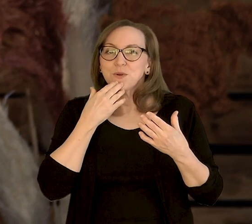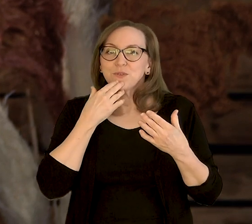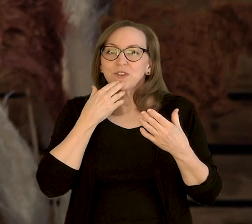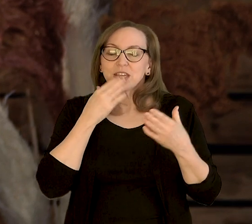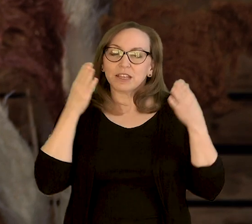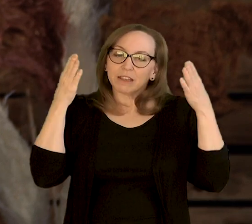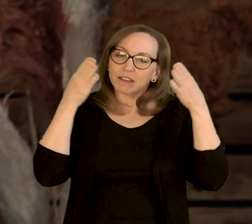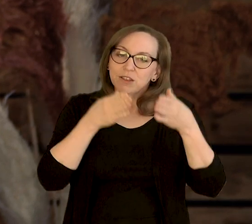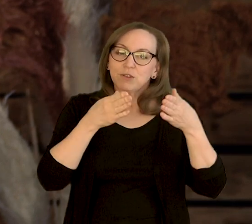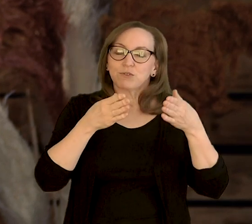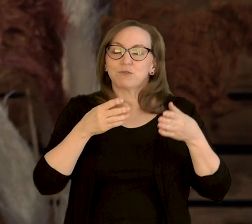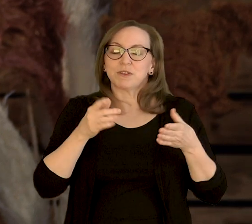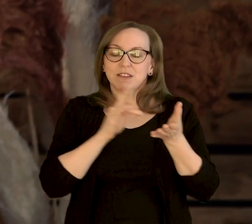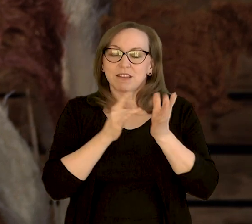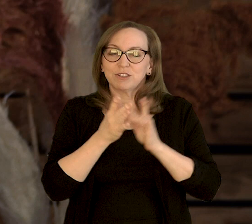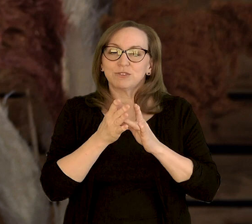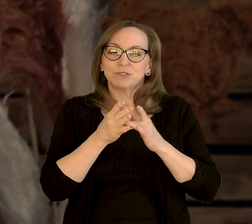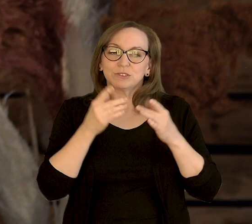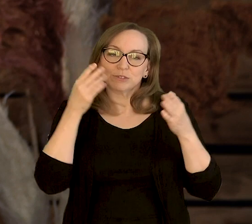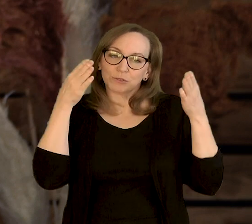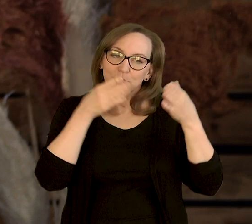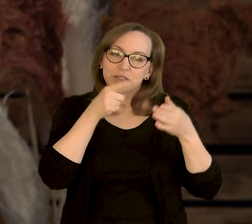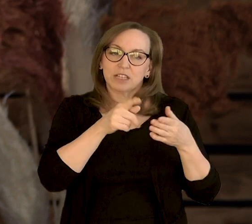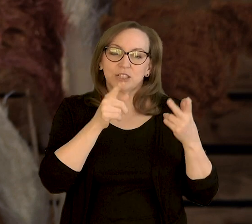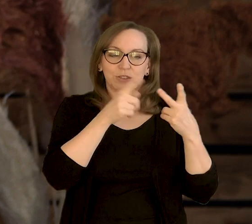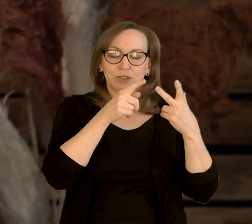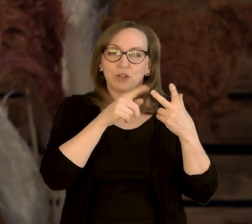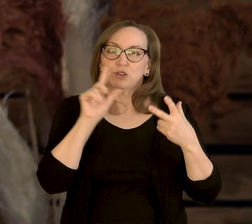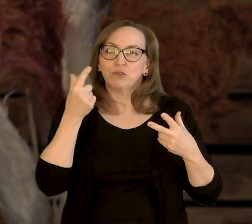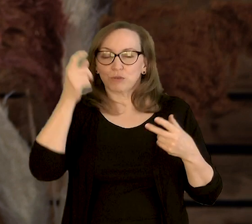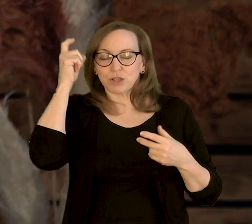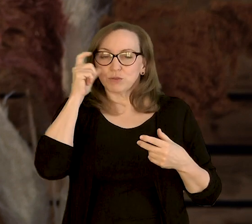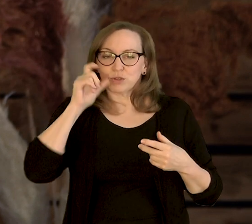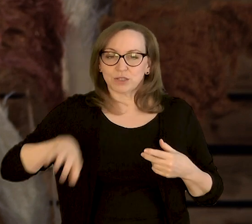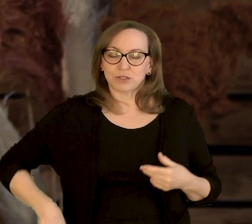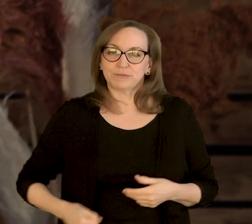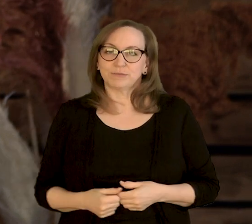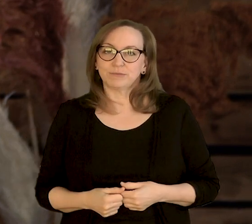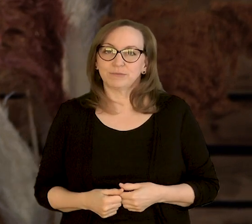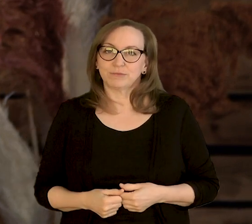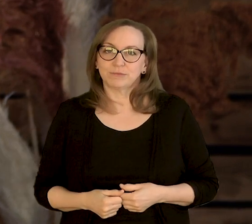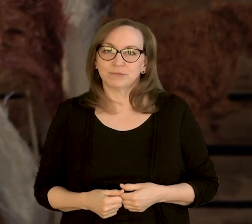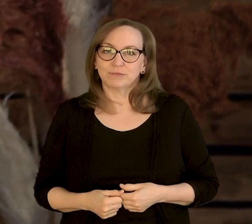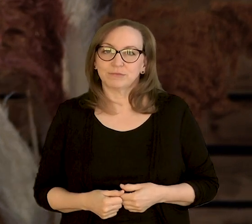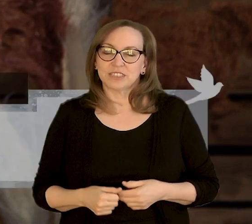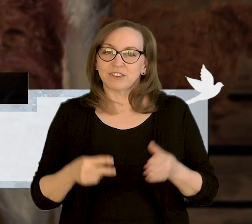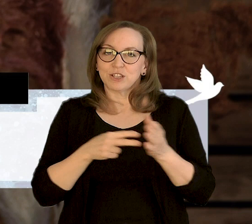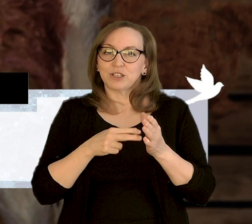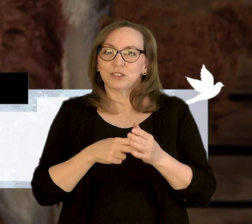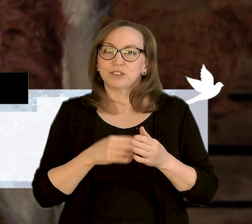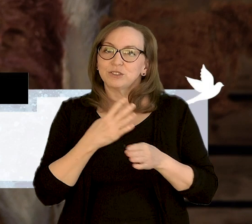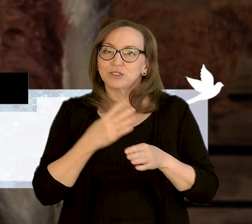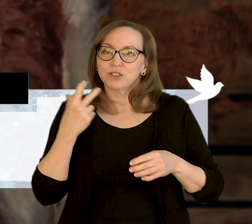Koncentruje się na tym, kto zdał sobie sprawę ze swojej duchowej potrzeby. Werset 43. Jezus